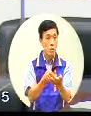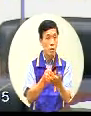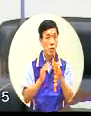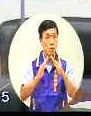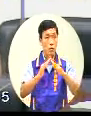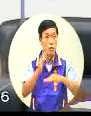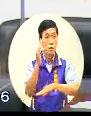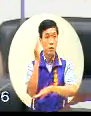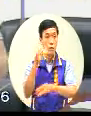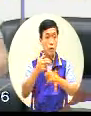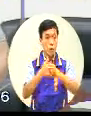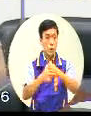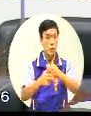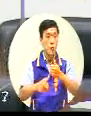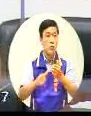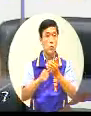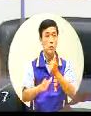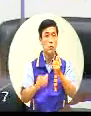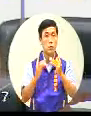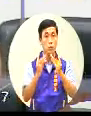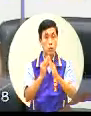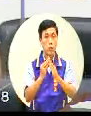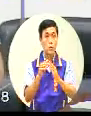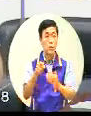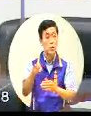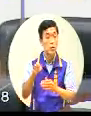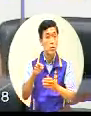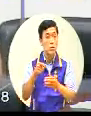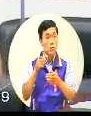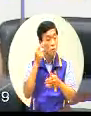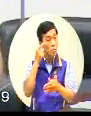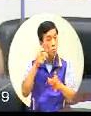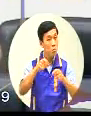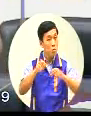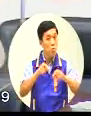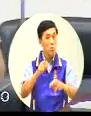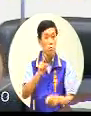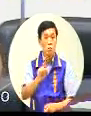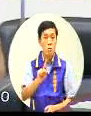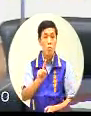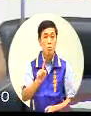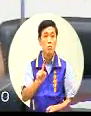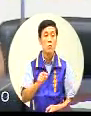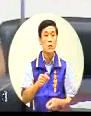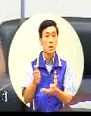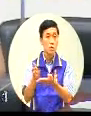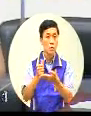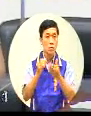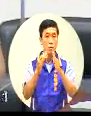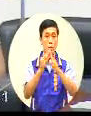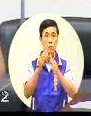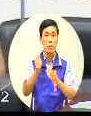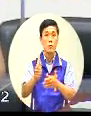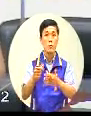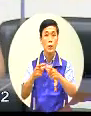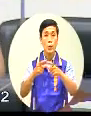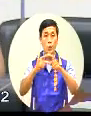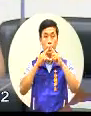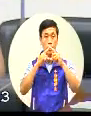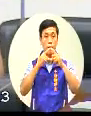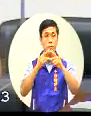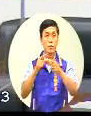生局这边哦，有什么作为哈、哦，或有什么对策了哈、哦？可不可以请局长答复一下， 请局长回